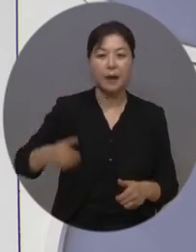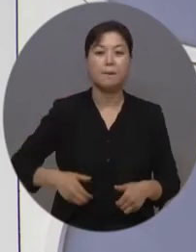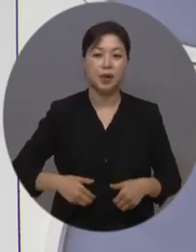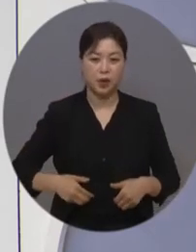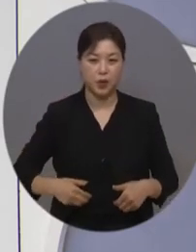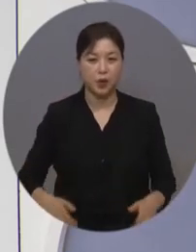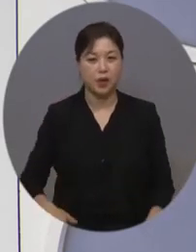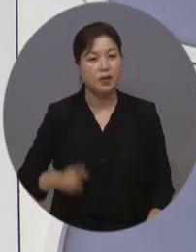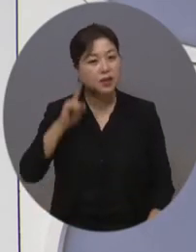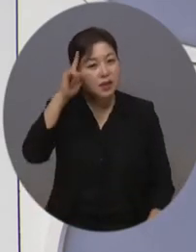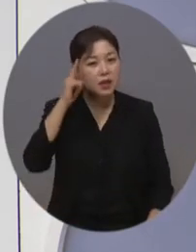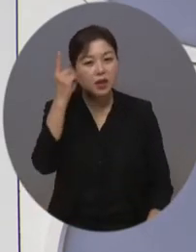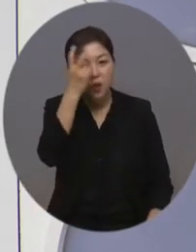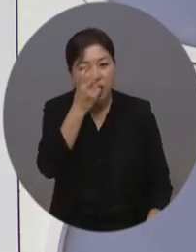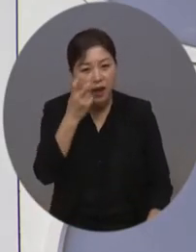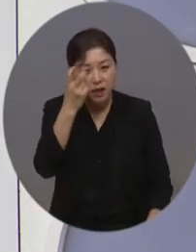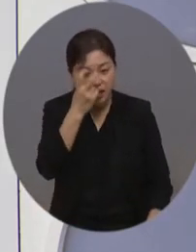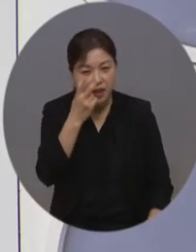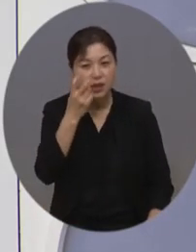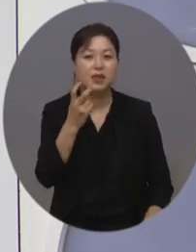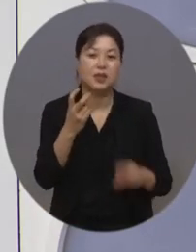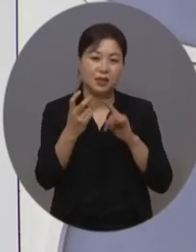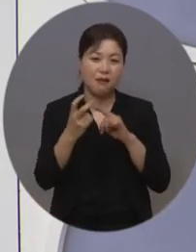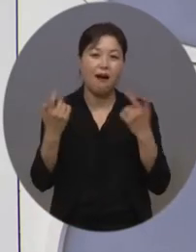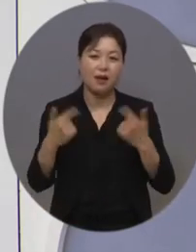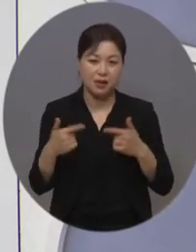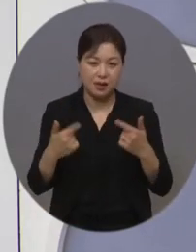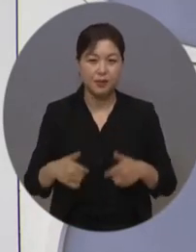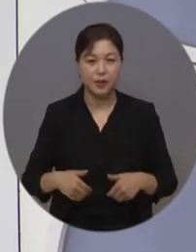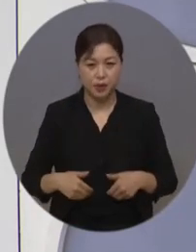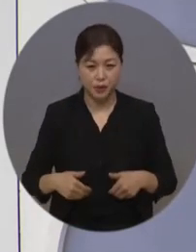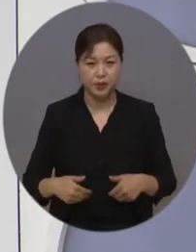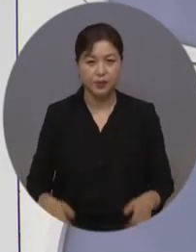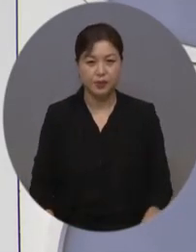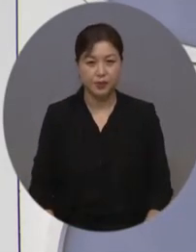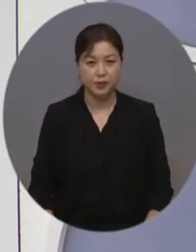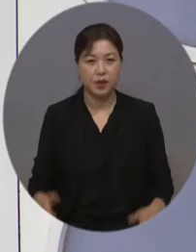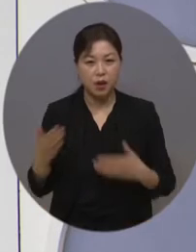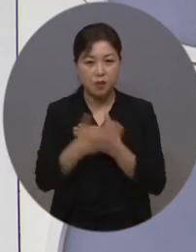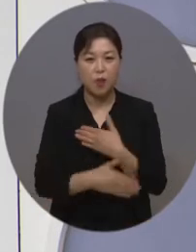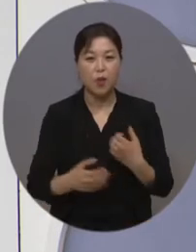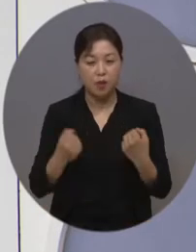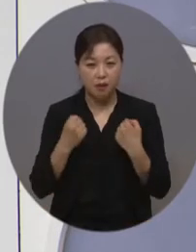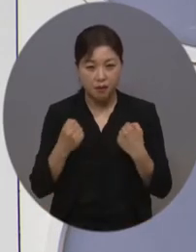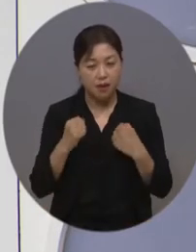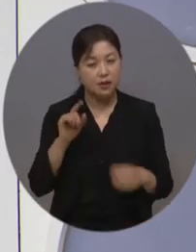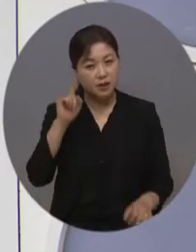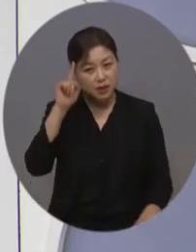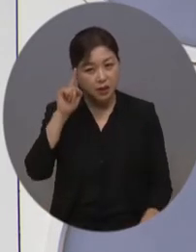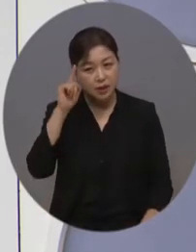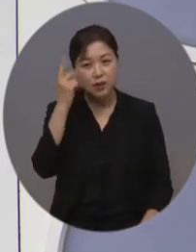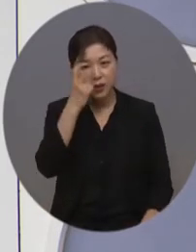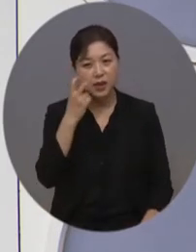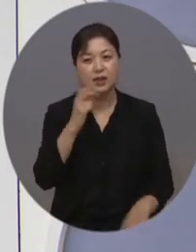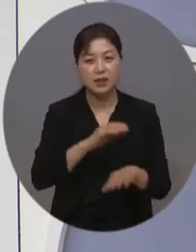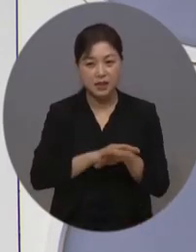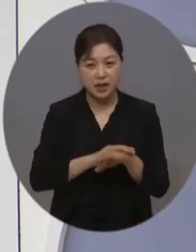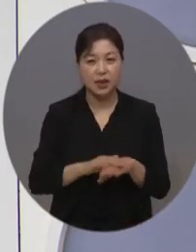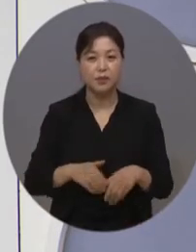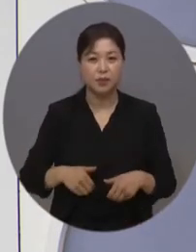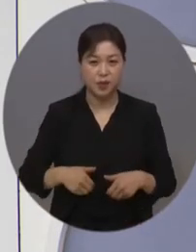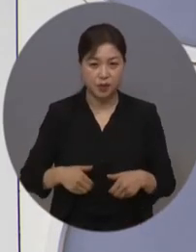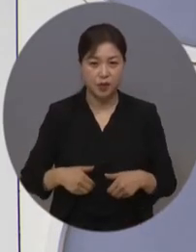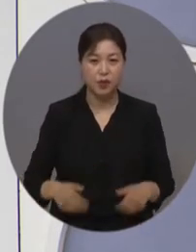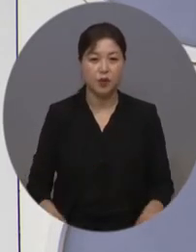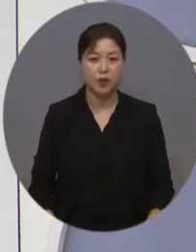뭐 어디든지 다 있습니다. 스트레스 관리 우리 건강 그러면 이제 스트레스 관리를 잘해야 된다 그렇죠. 그러지 않습니까? 이 스트레스